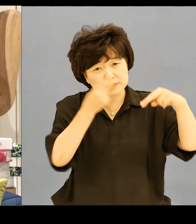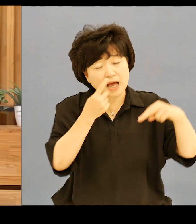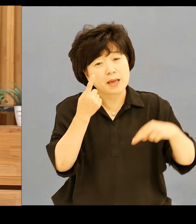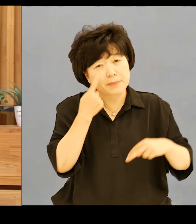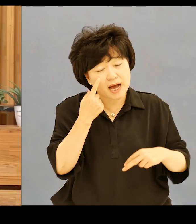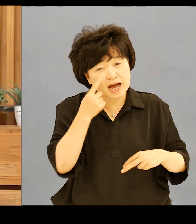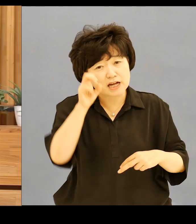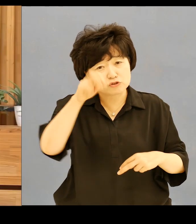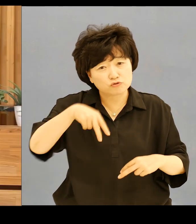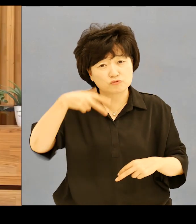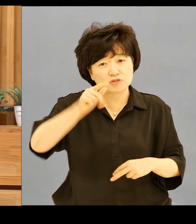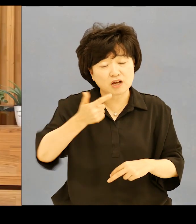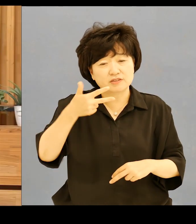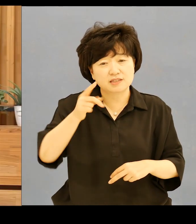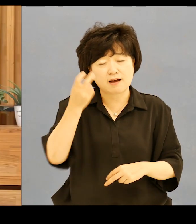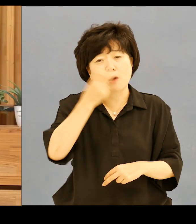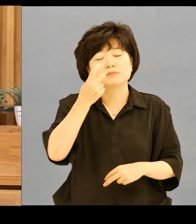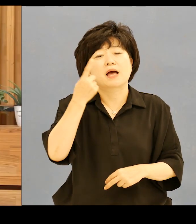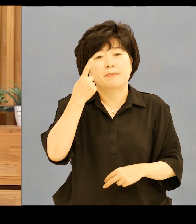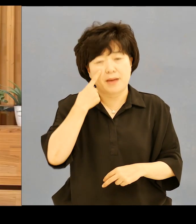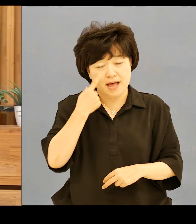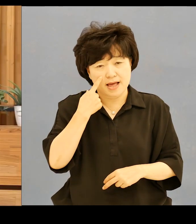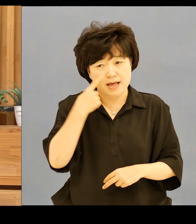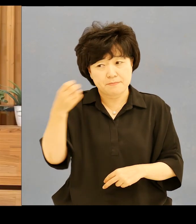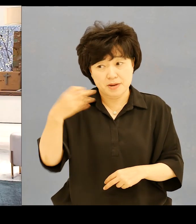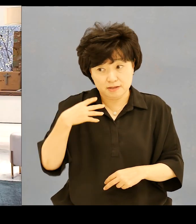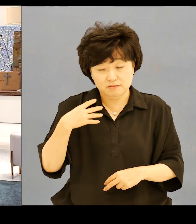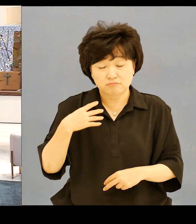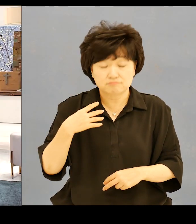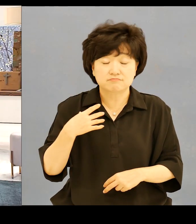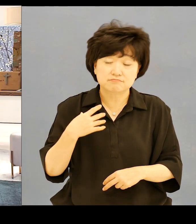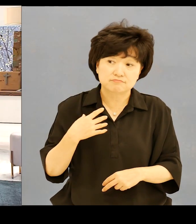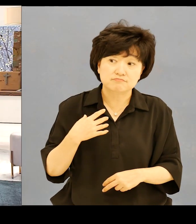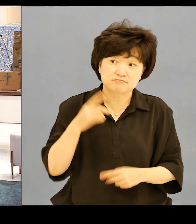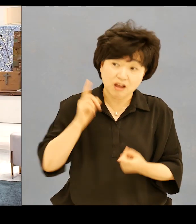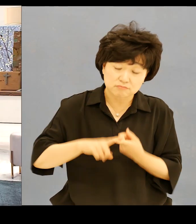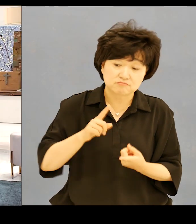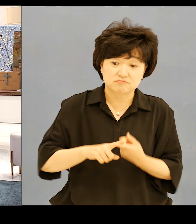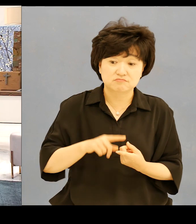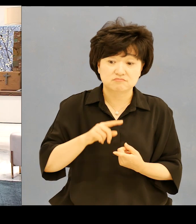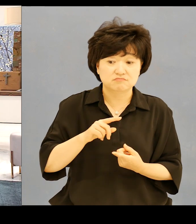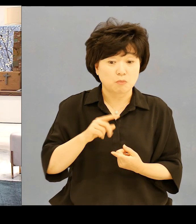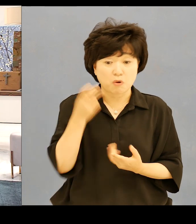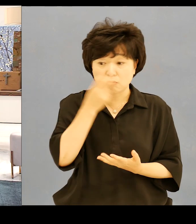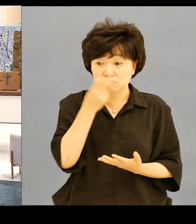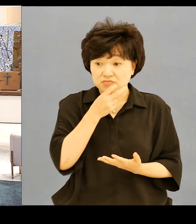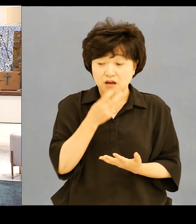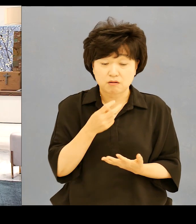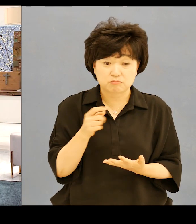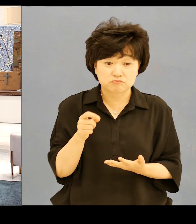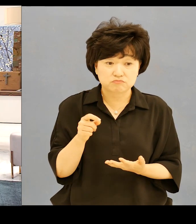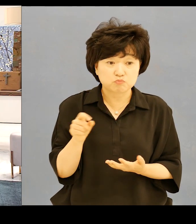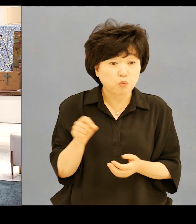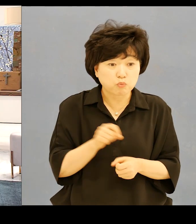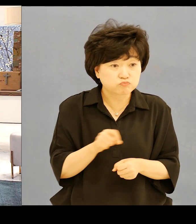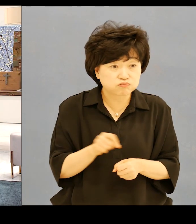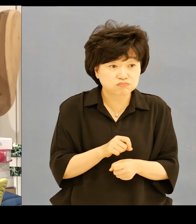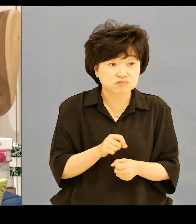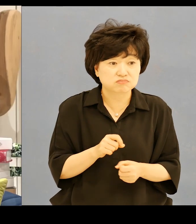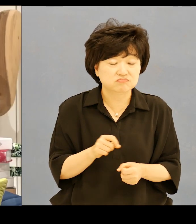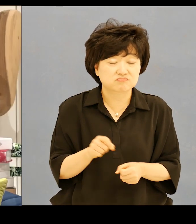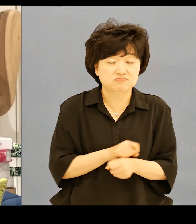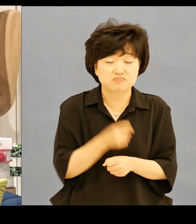않겠냐고 하시더라고요. 그래서 유전자 검사를 했는데 당연히 저는 뭐 아무 이상 없을 거라고 생각했죠. 뭐 유전자 검사가 뭔지도 잘